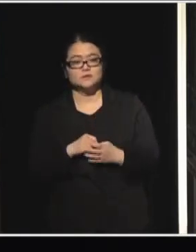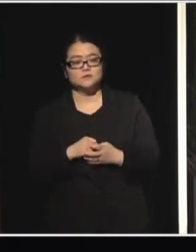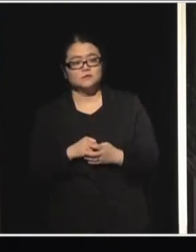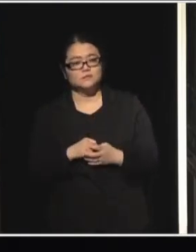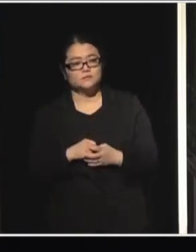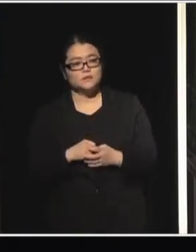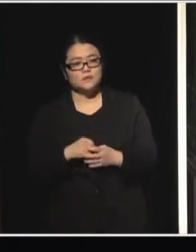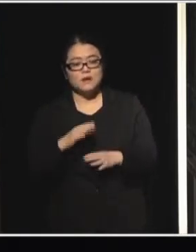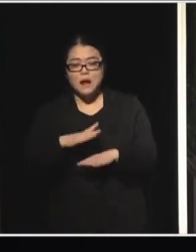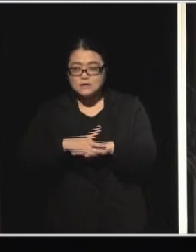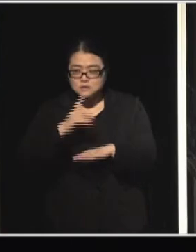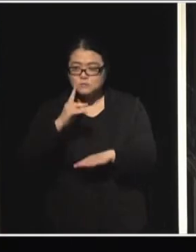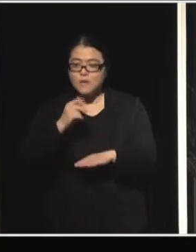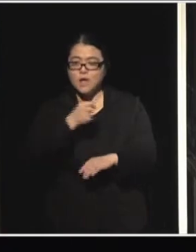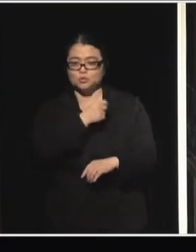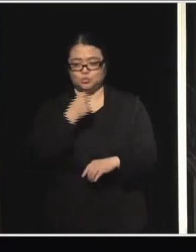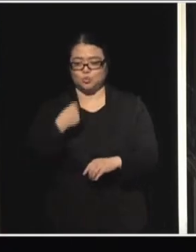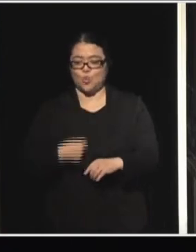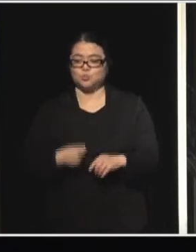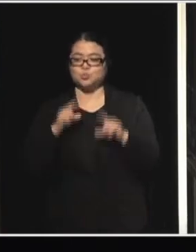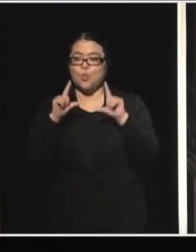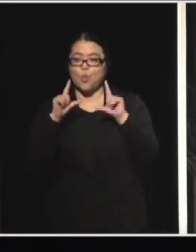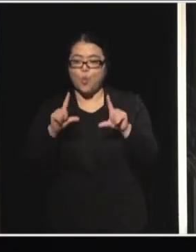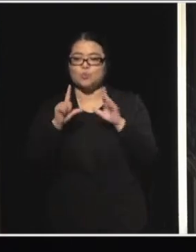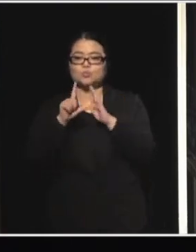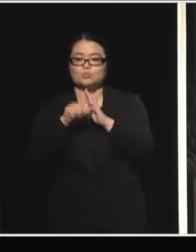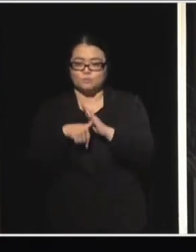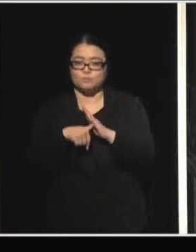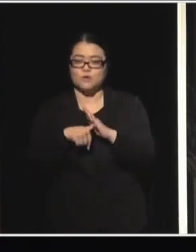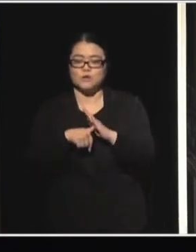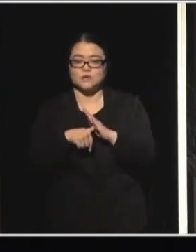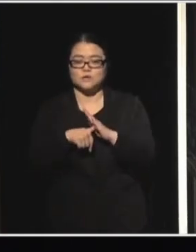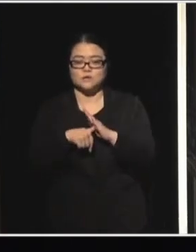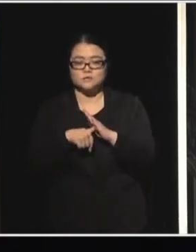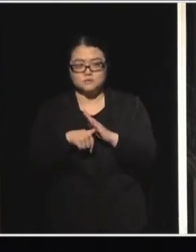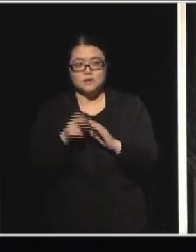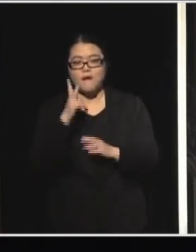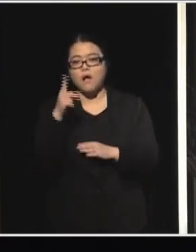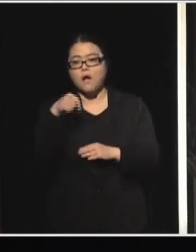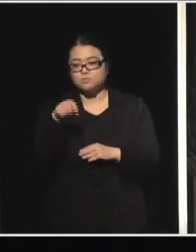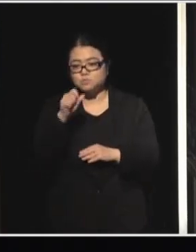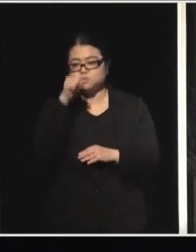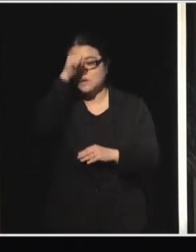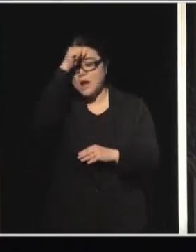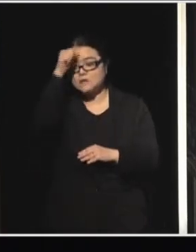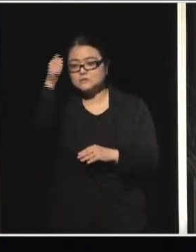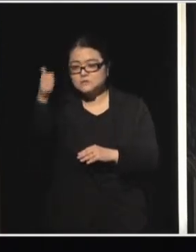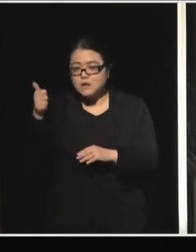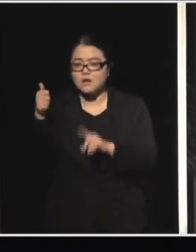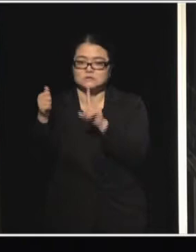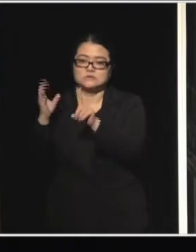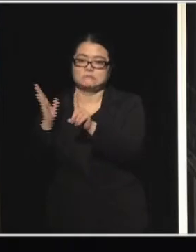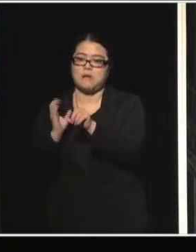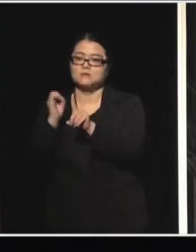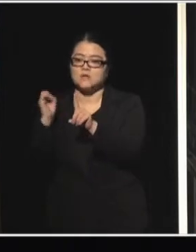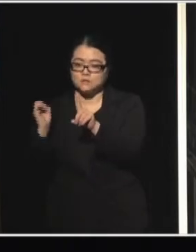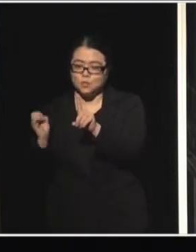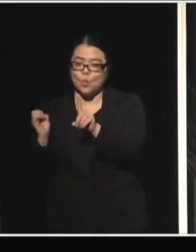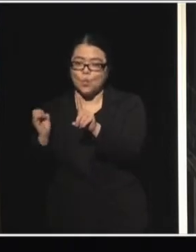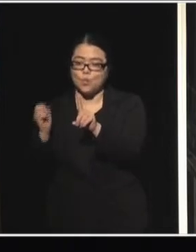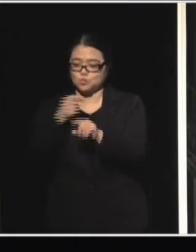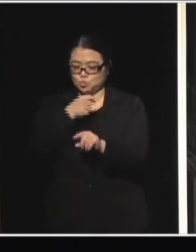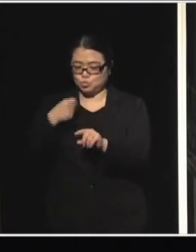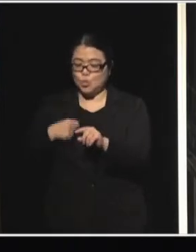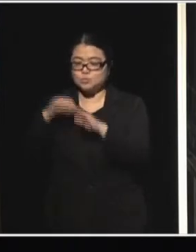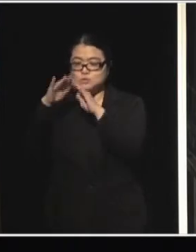からの報告ではですね1990年の解析でがん患者さんの幹線税1%中国全体の感染率